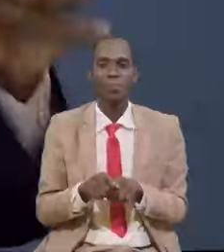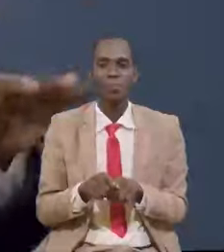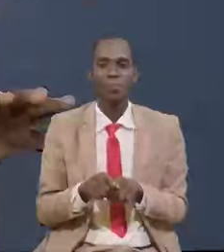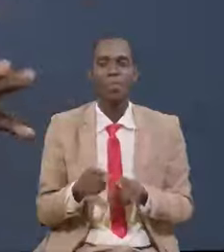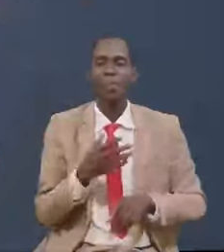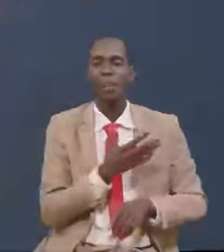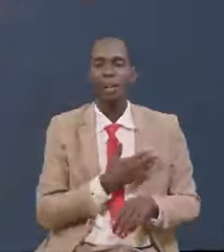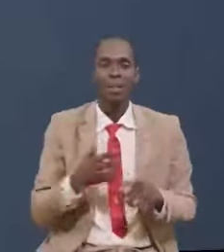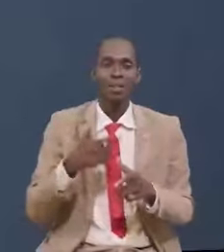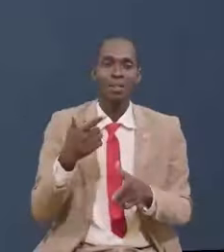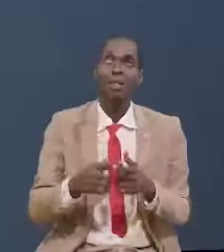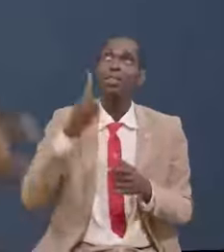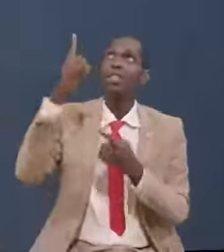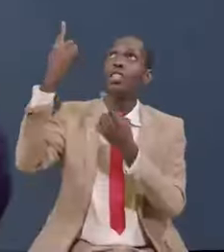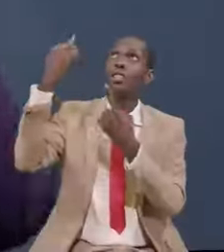Et il vient dans ta vie.